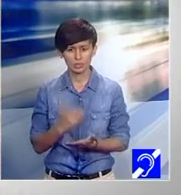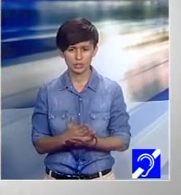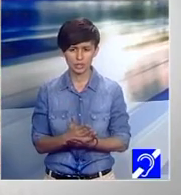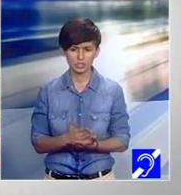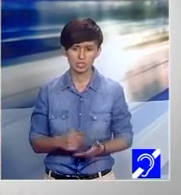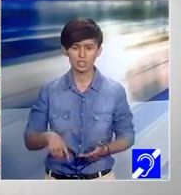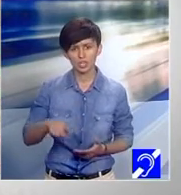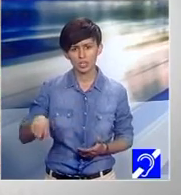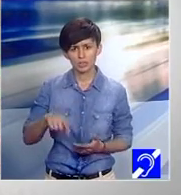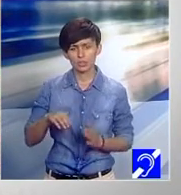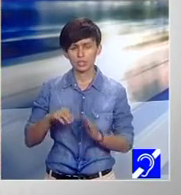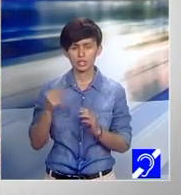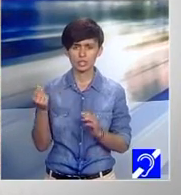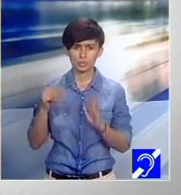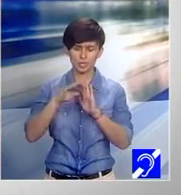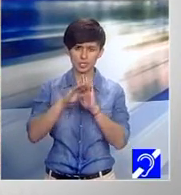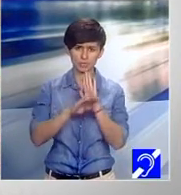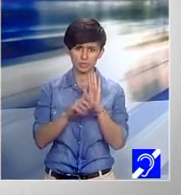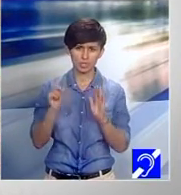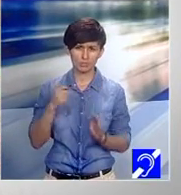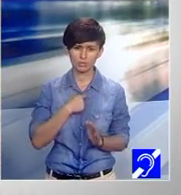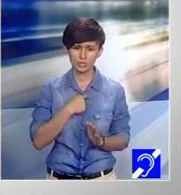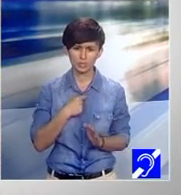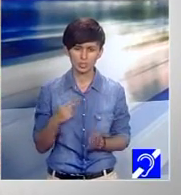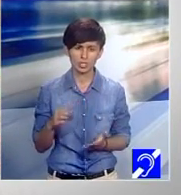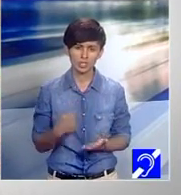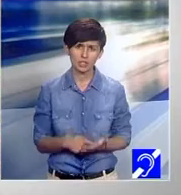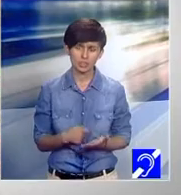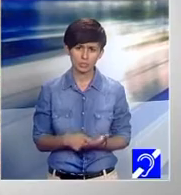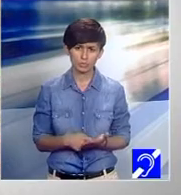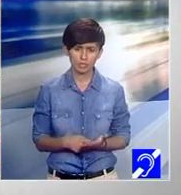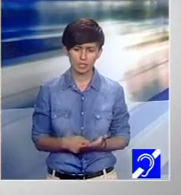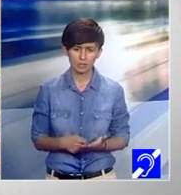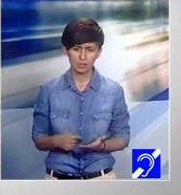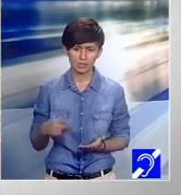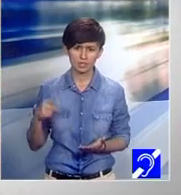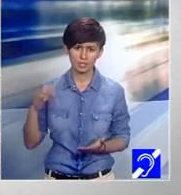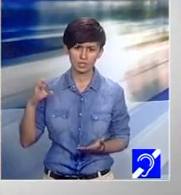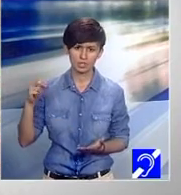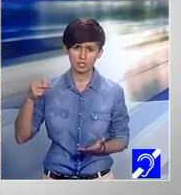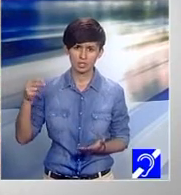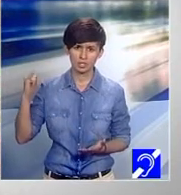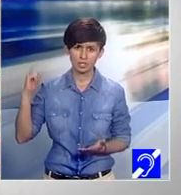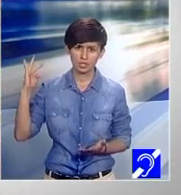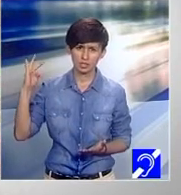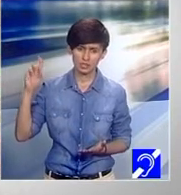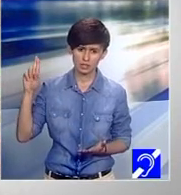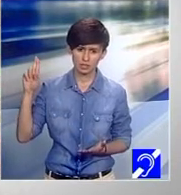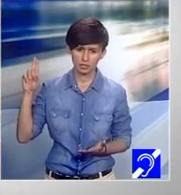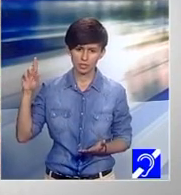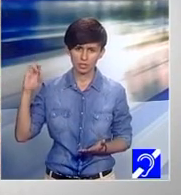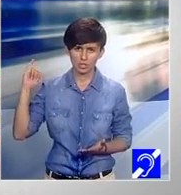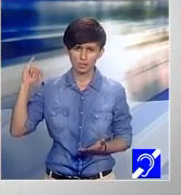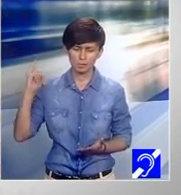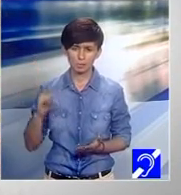din banii de program, nu avem voie să cumpărăm decât strict kituri, vârfuri și S-a scos